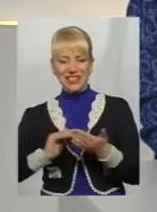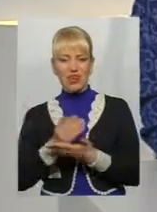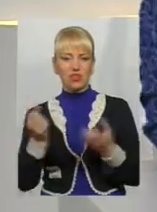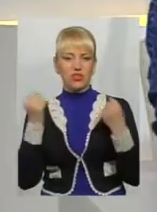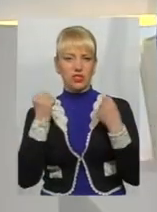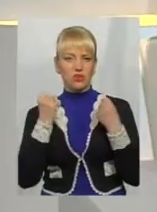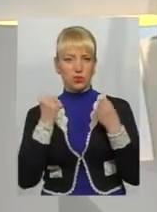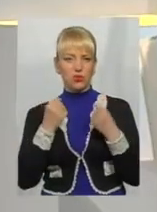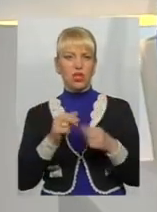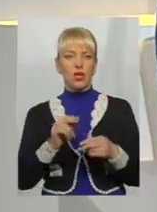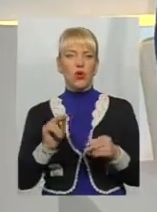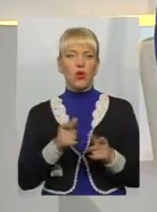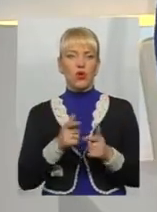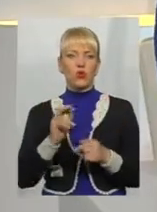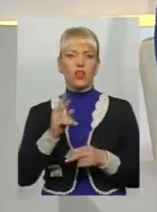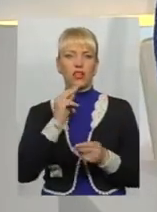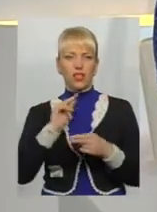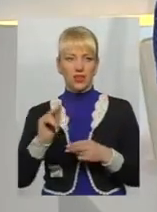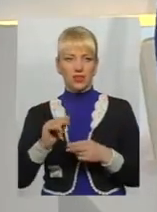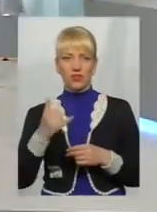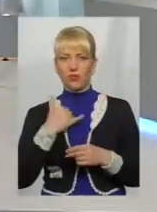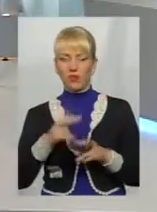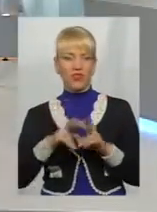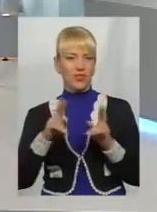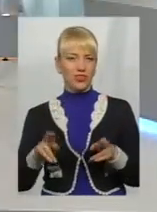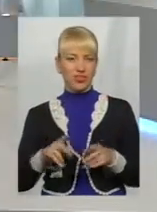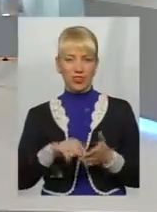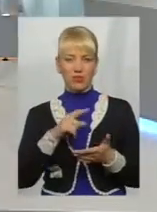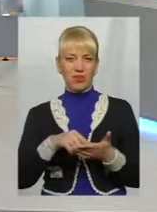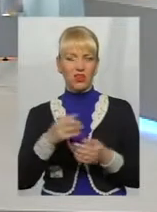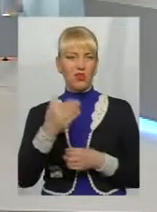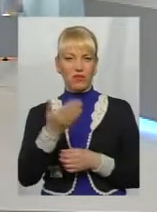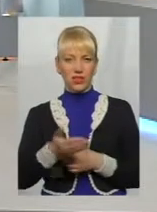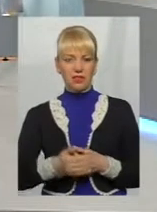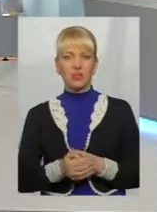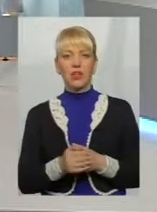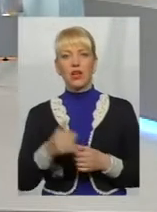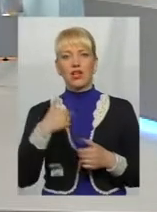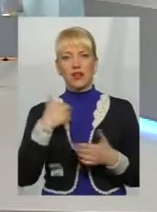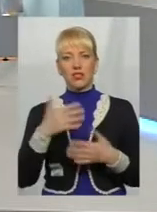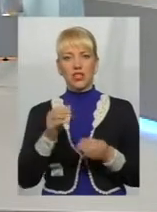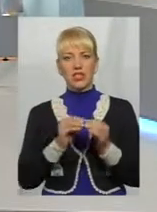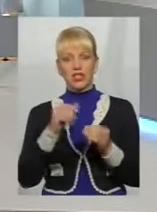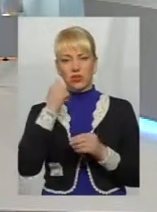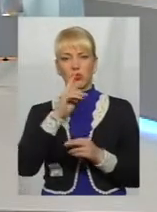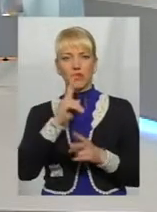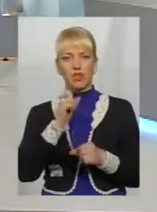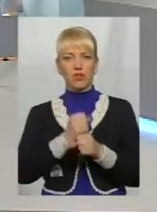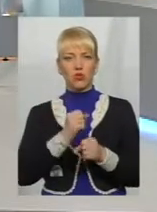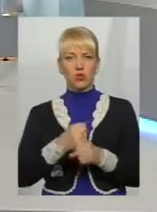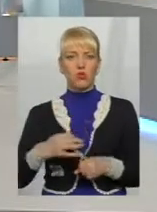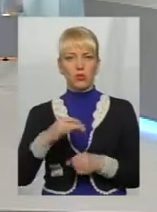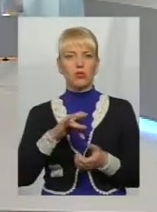якнайкраще. У мене аналогічне запитання до вас. Ну, я скажу, я вже 10 років як працюю в обласному